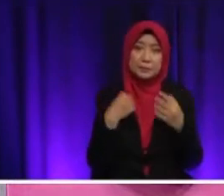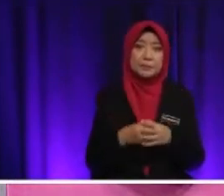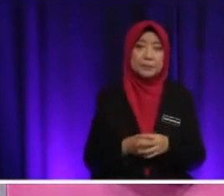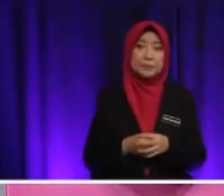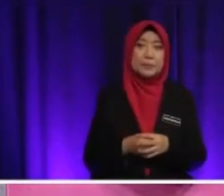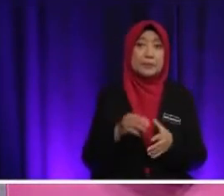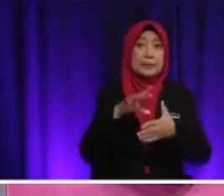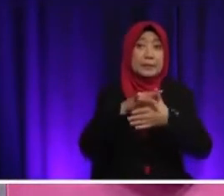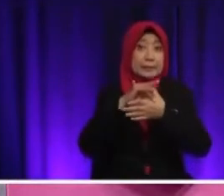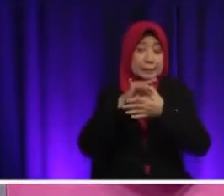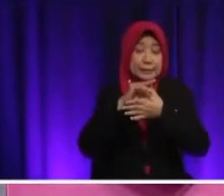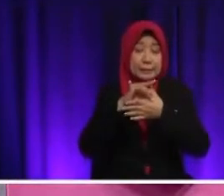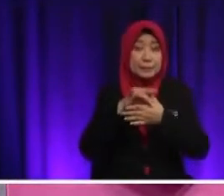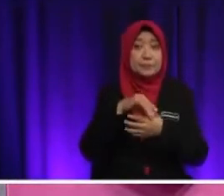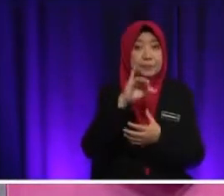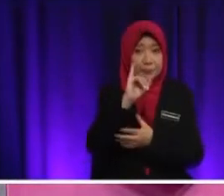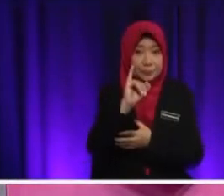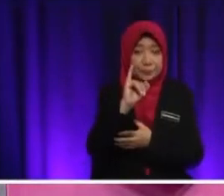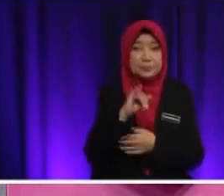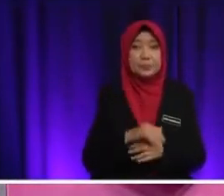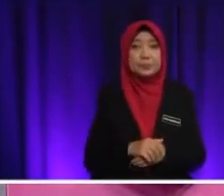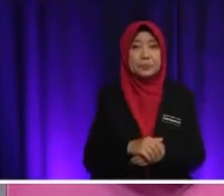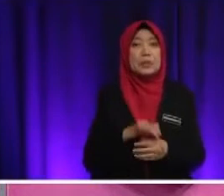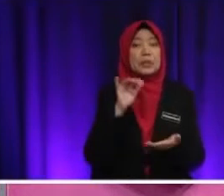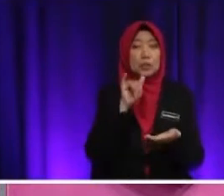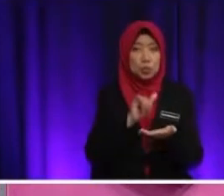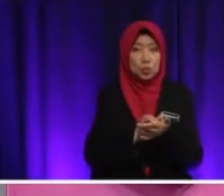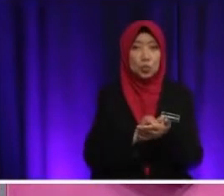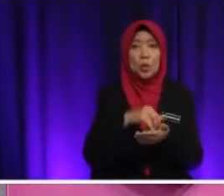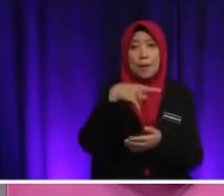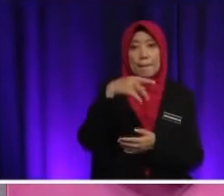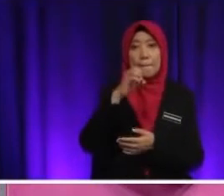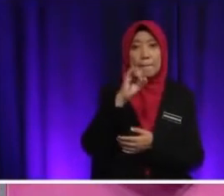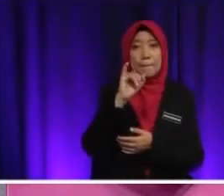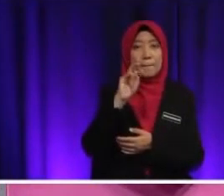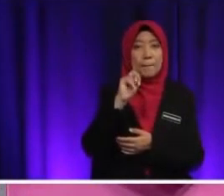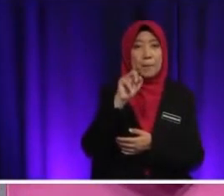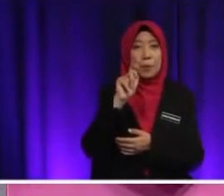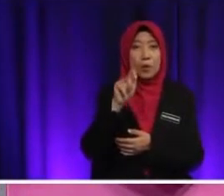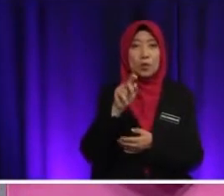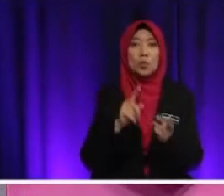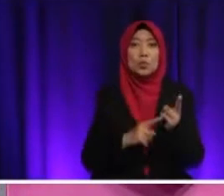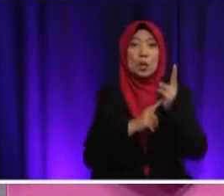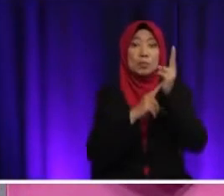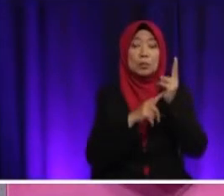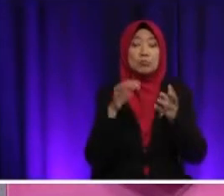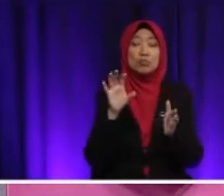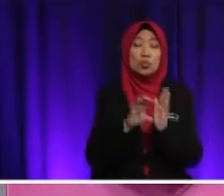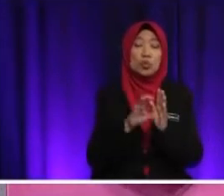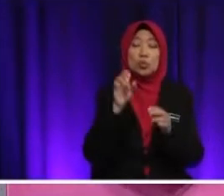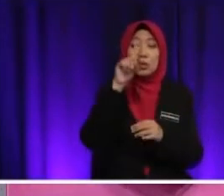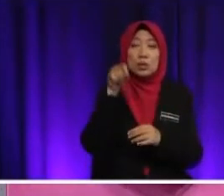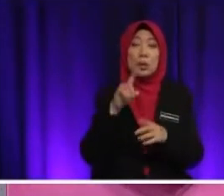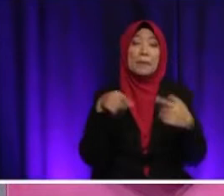Ya, ada isi. Kalau ada isi, itulah poin yang utama. Kalau dia jawab, orang tanya pergi mana? Dia jawab dengan